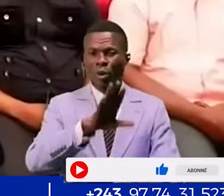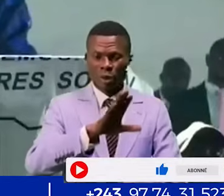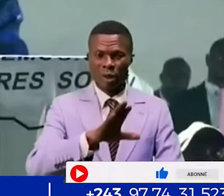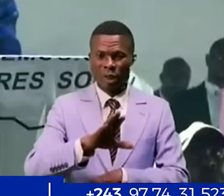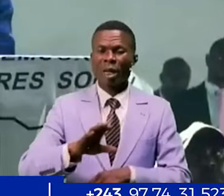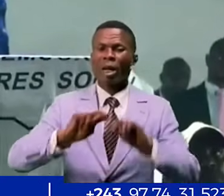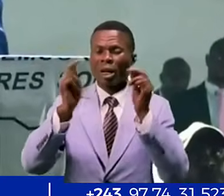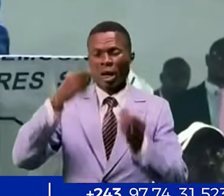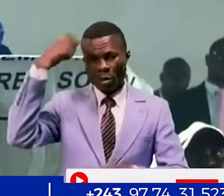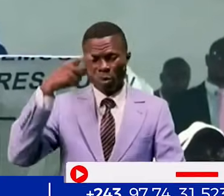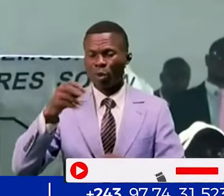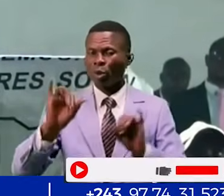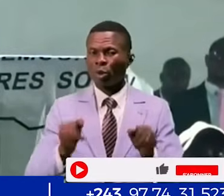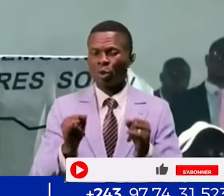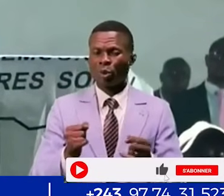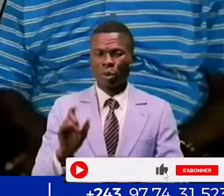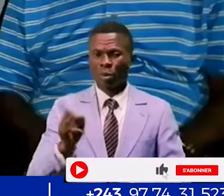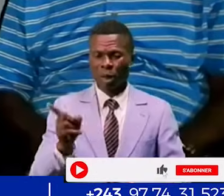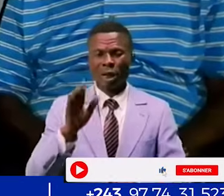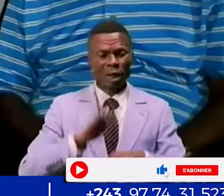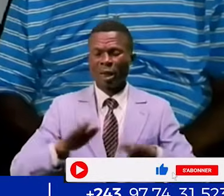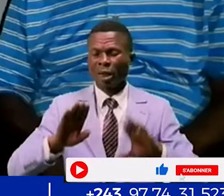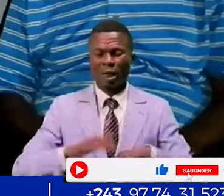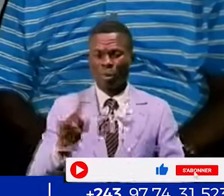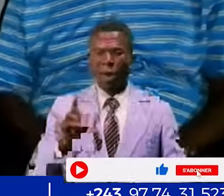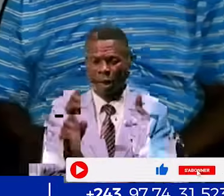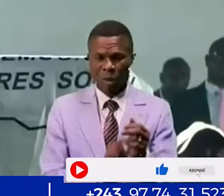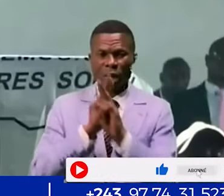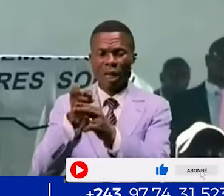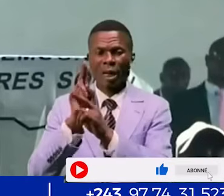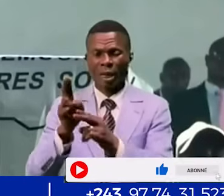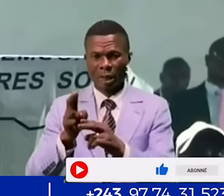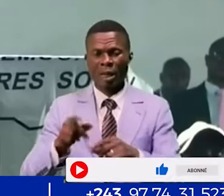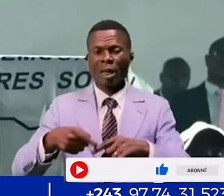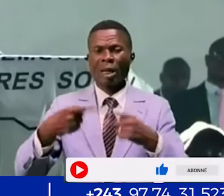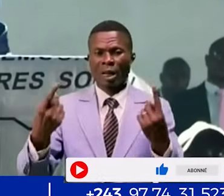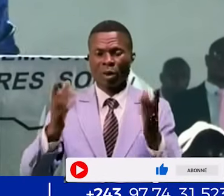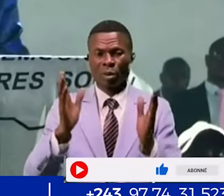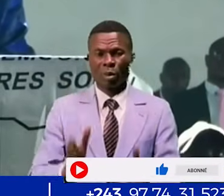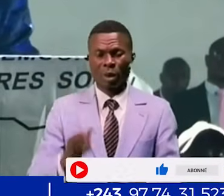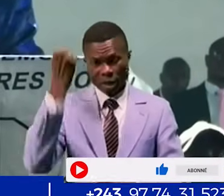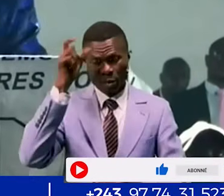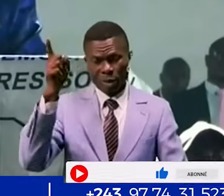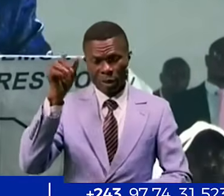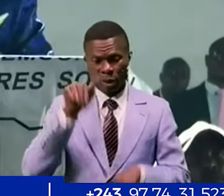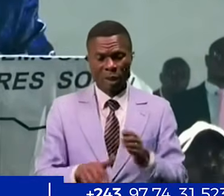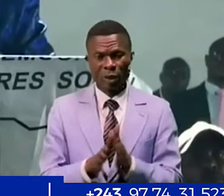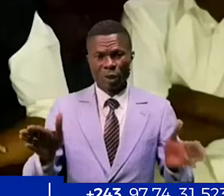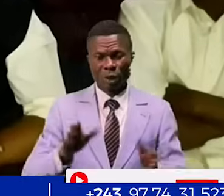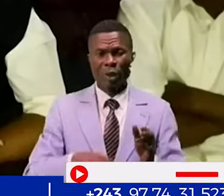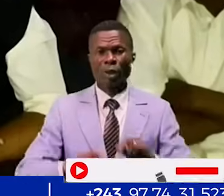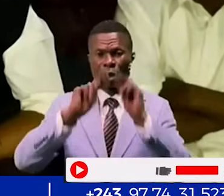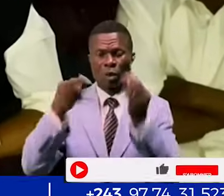cabinets politiques ne peuvent pas accueillir tout le monde. Et au propos de l'opposant Franck Diongo en Europe, le secrétaire général